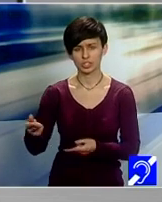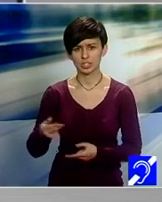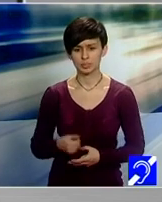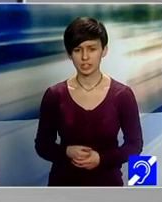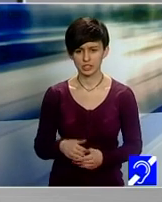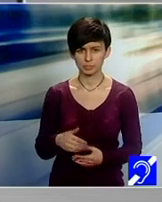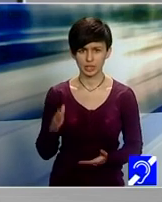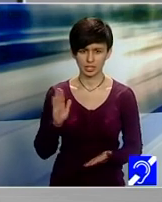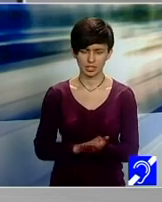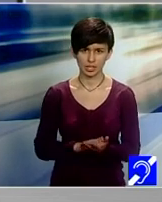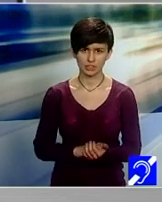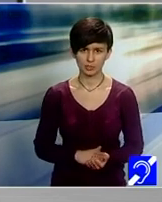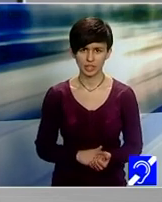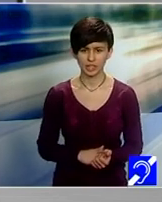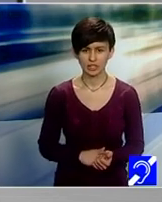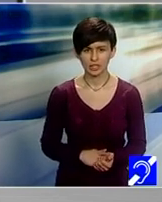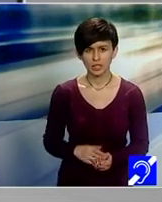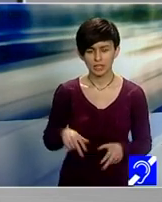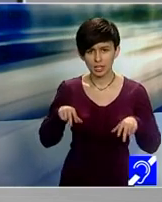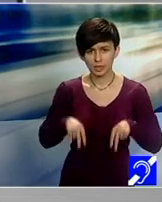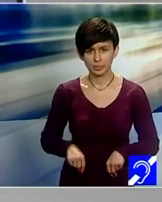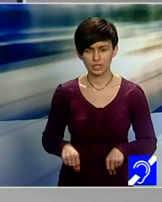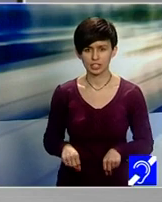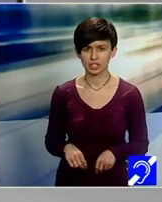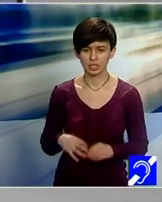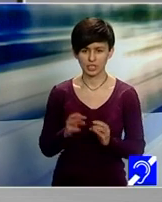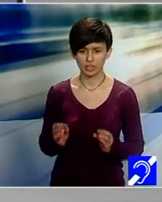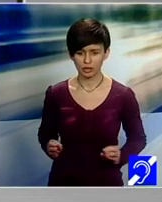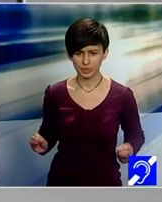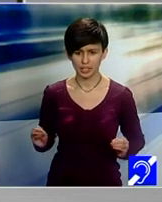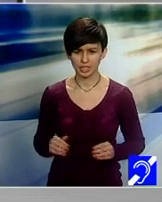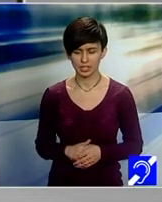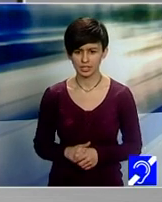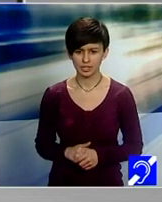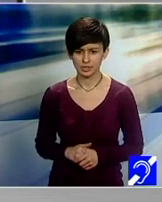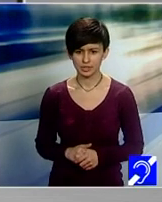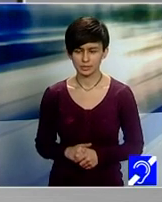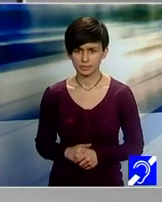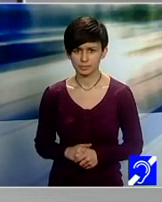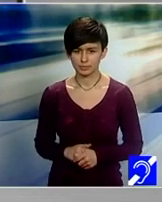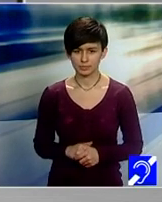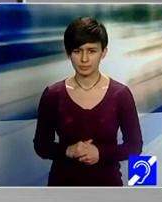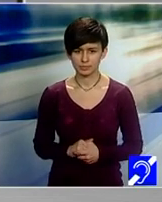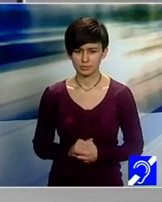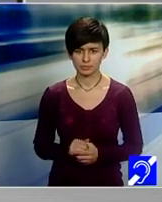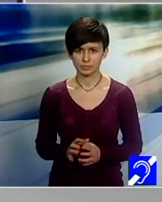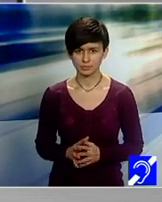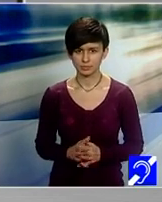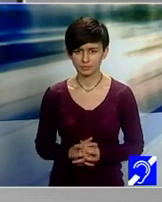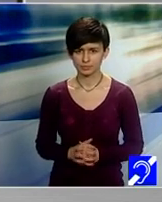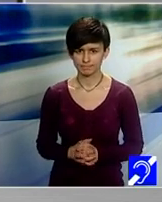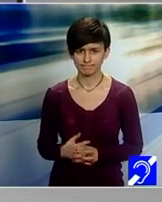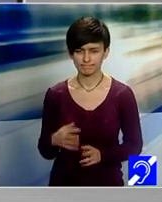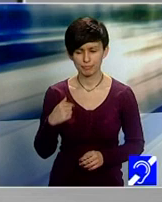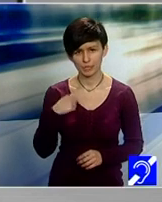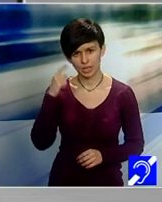la președintele României, care nu o mai poate întoarce pentru reexaminare, pentru că deja a uzat de această prerogativă. Din câte știu